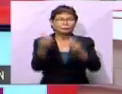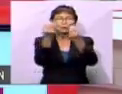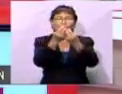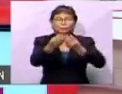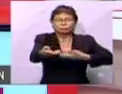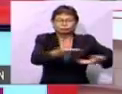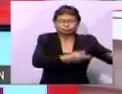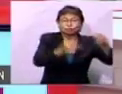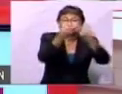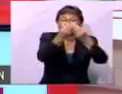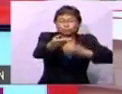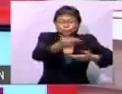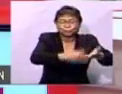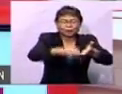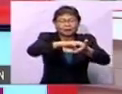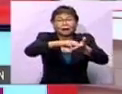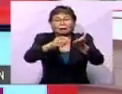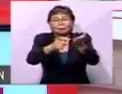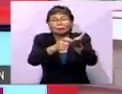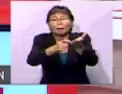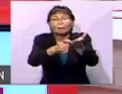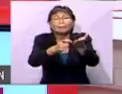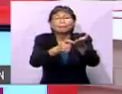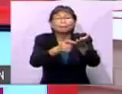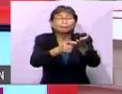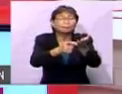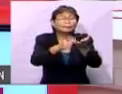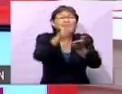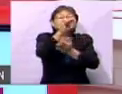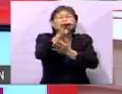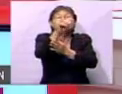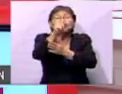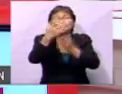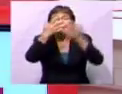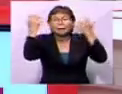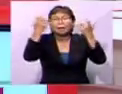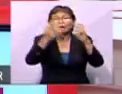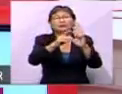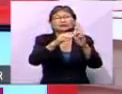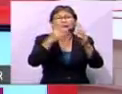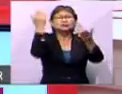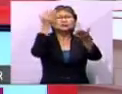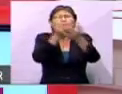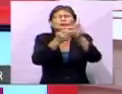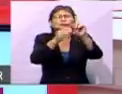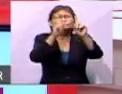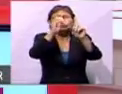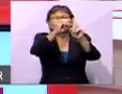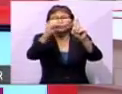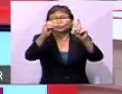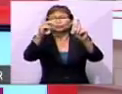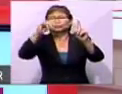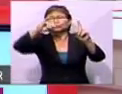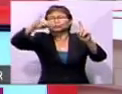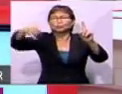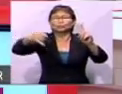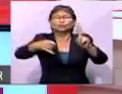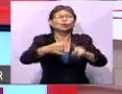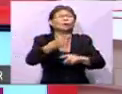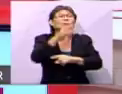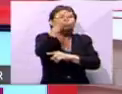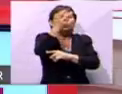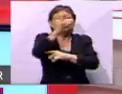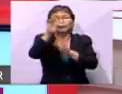Jumlah transaksi kad debit Maybank dijangka meningkat kepada 100 juta tahun ini bernilai lebih